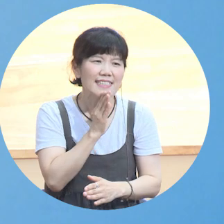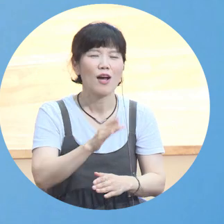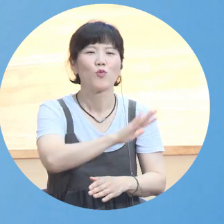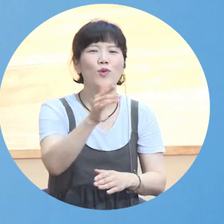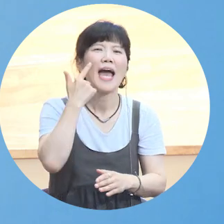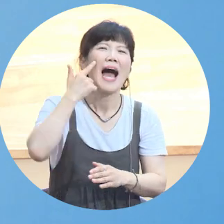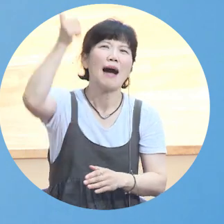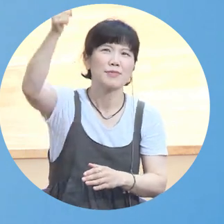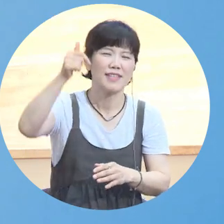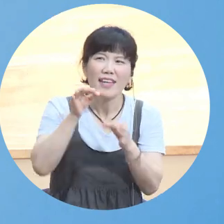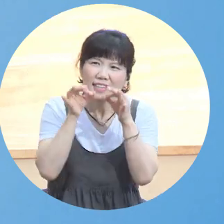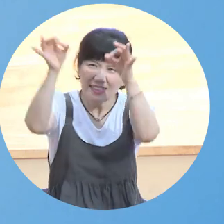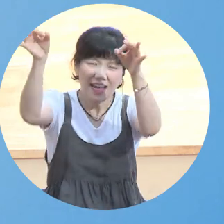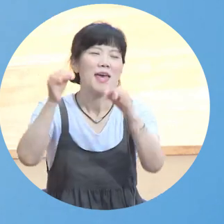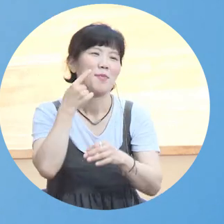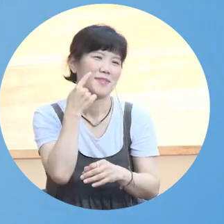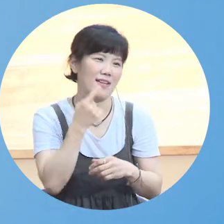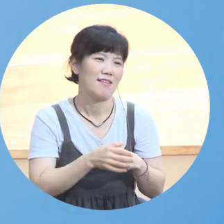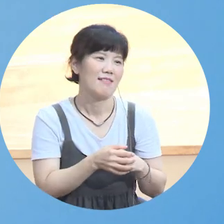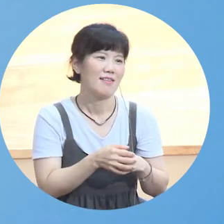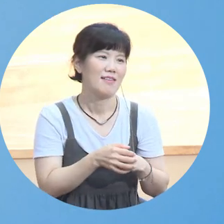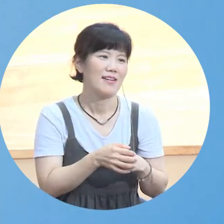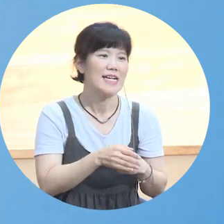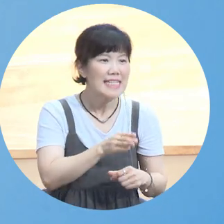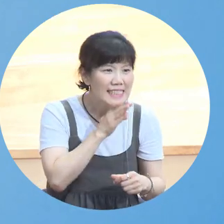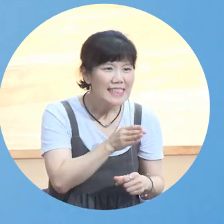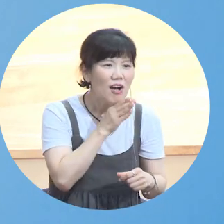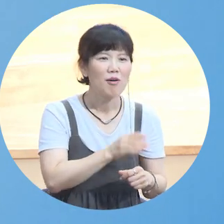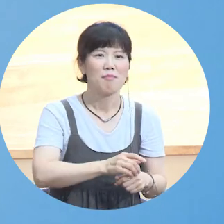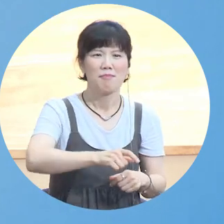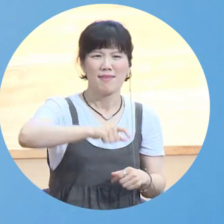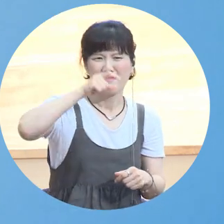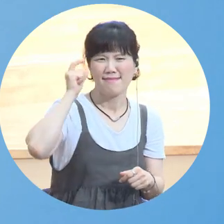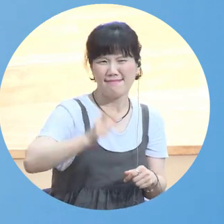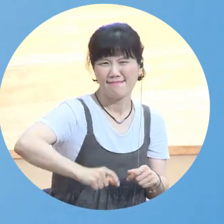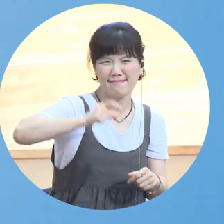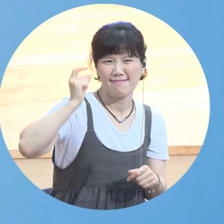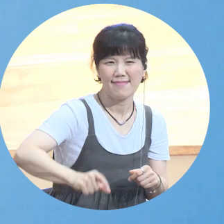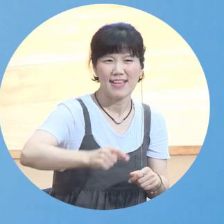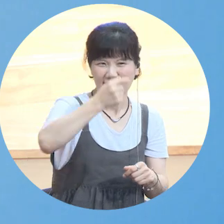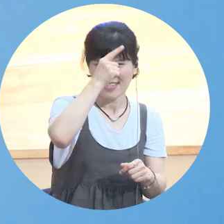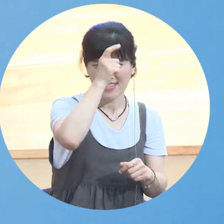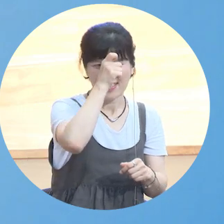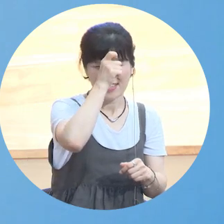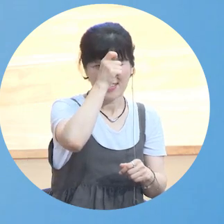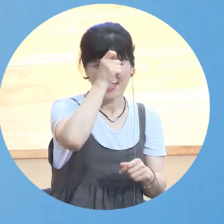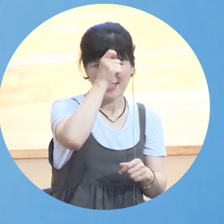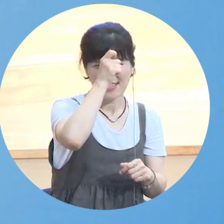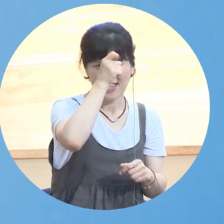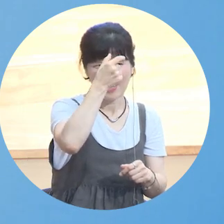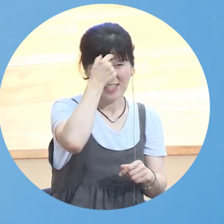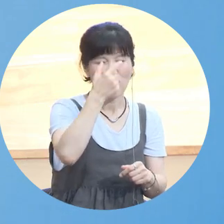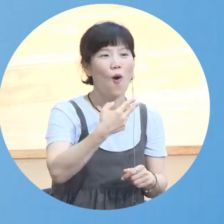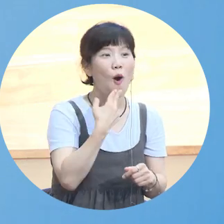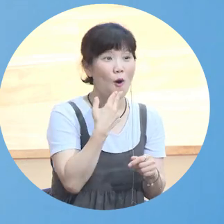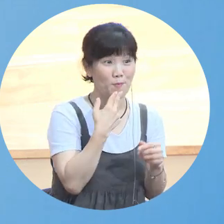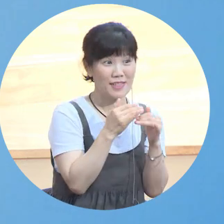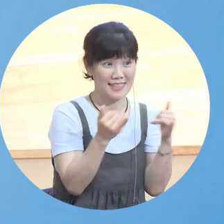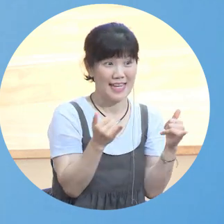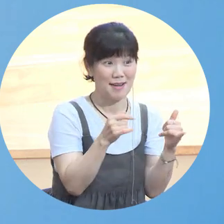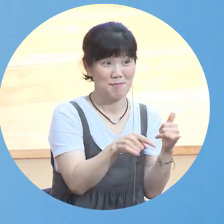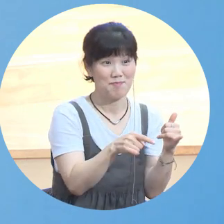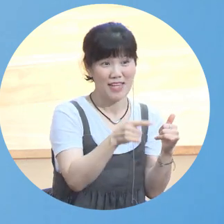되죠 정물 땐 때는 웬만하면 기도하지 않는 그 기도를 시작하면 그 기적과도 같은 이